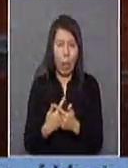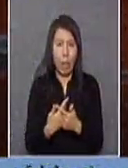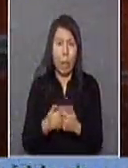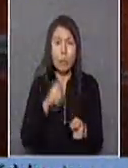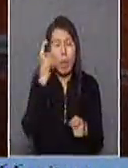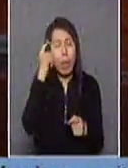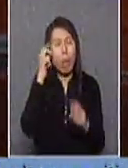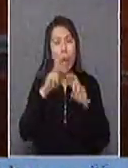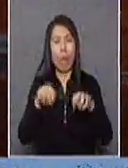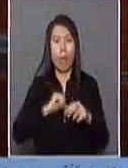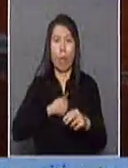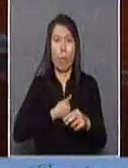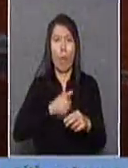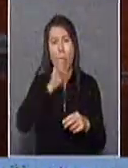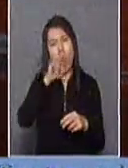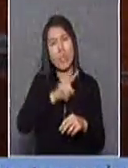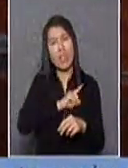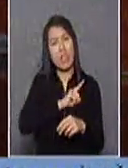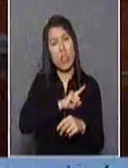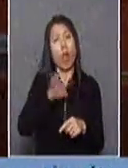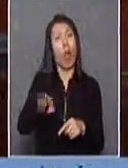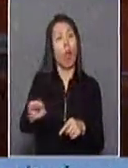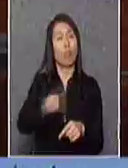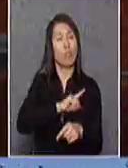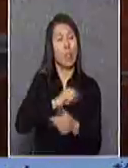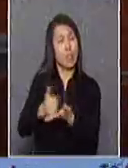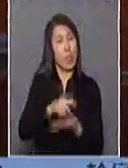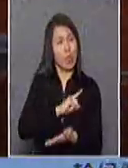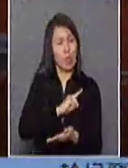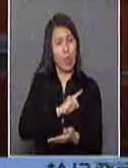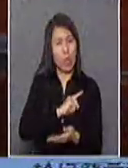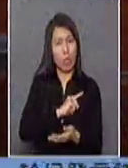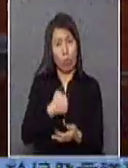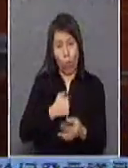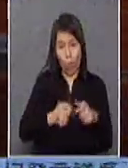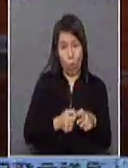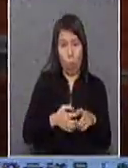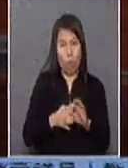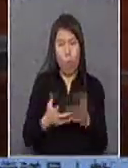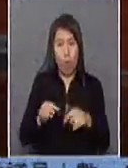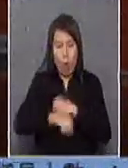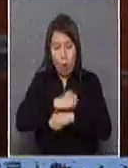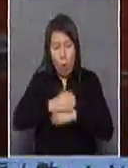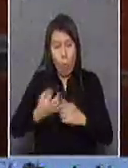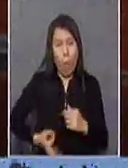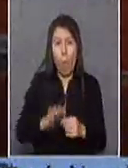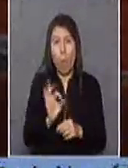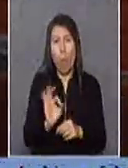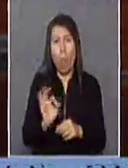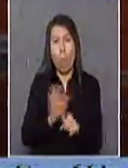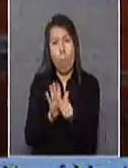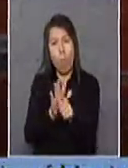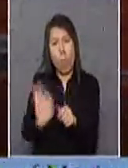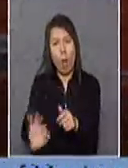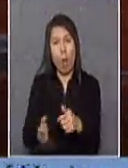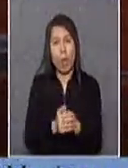國僱主，因為佢話呢個勞工係自雇呢，係冇受個勞保嗰個嘅保障，同埋嗰個嘅所